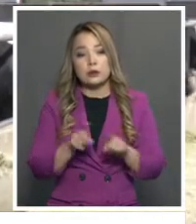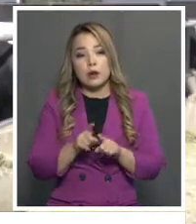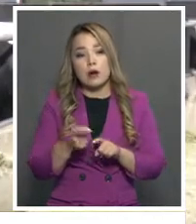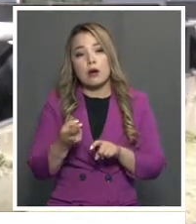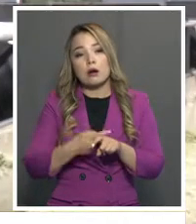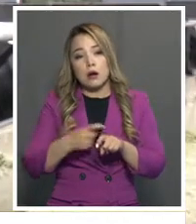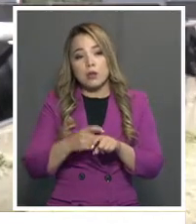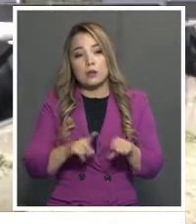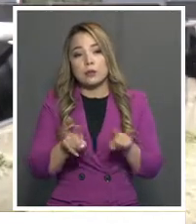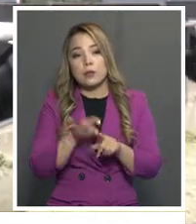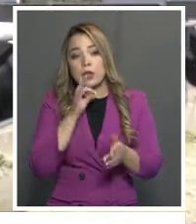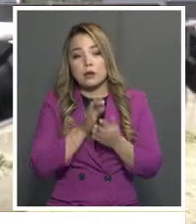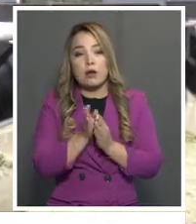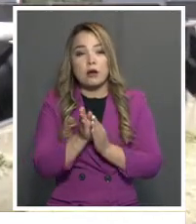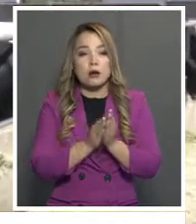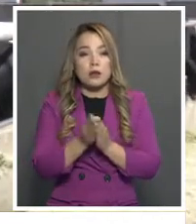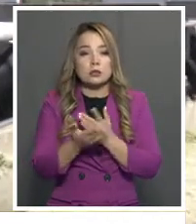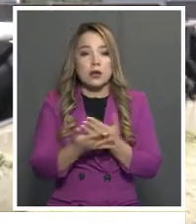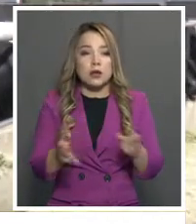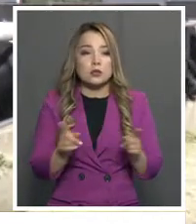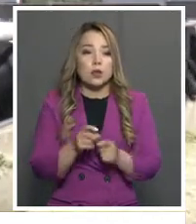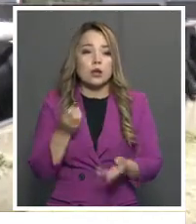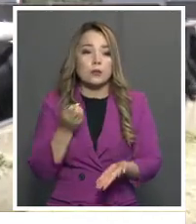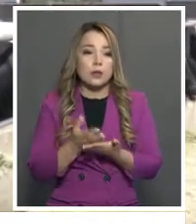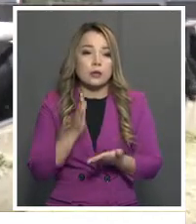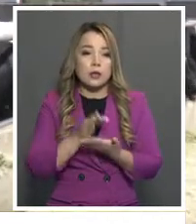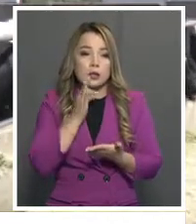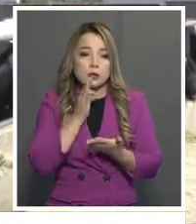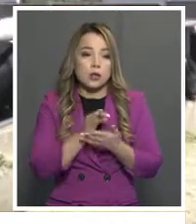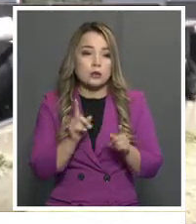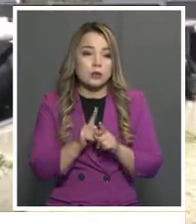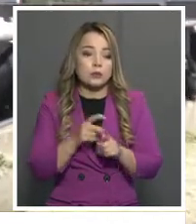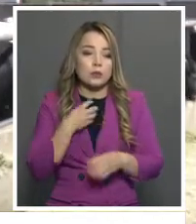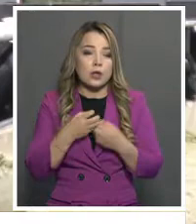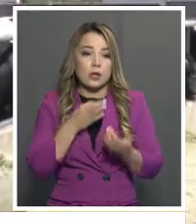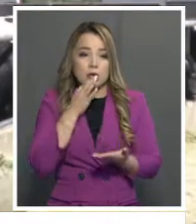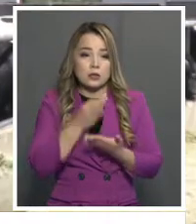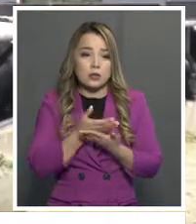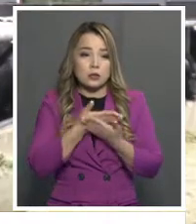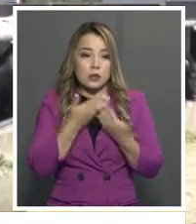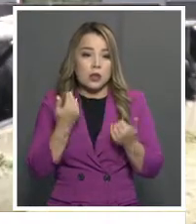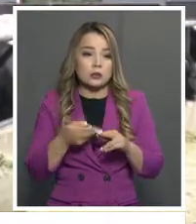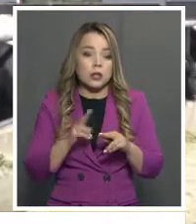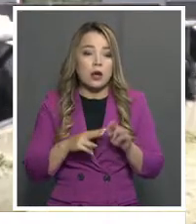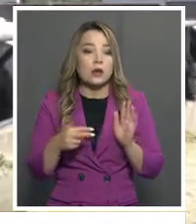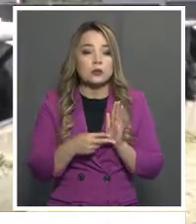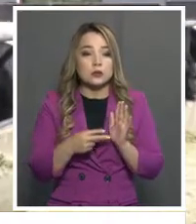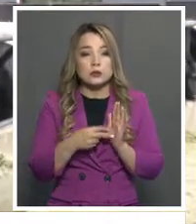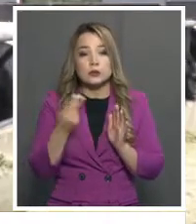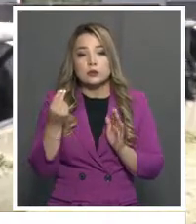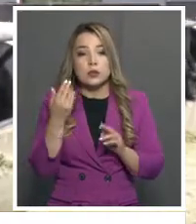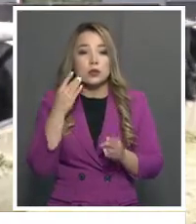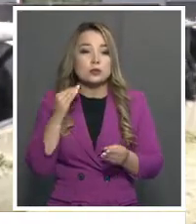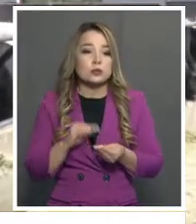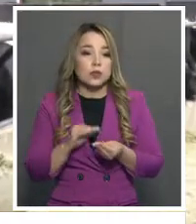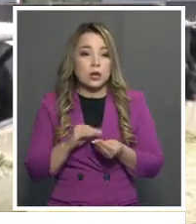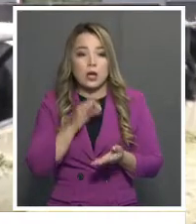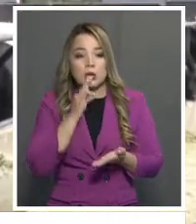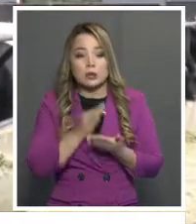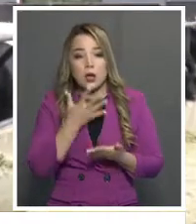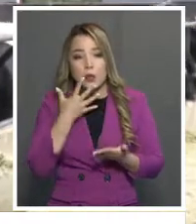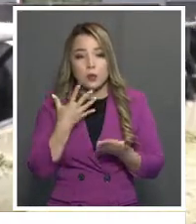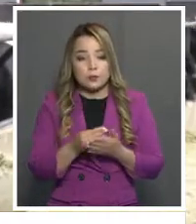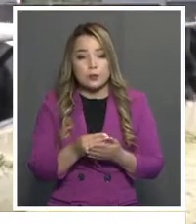картоп сияқты, сәбіз сияқты табарлардың аяғысынан қымбаттау деген ол еліңді алаңдатпай тұрмайды. Сондықтан да бағаны тұрақтандыру және